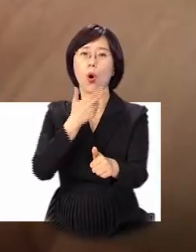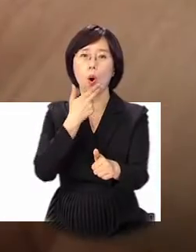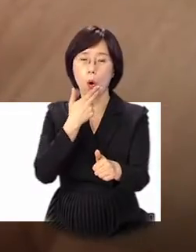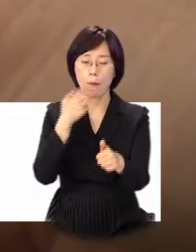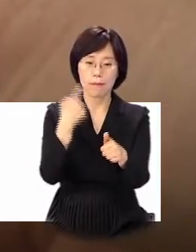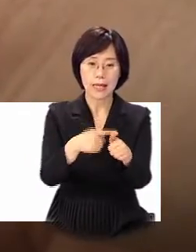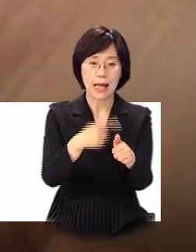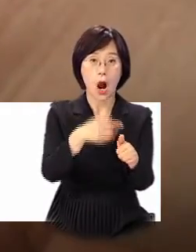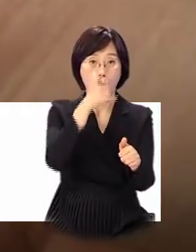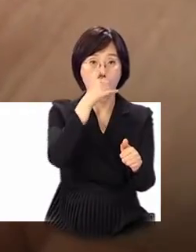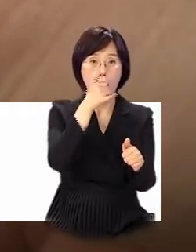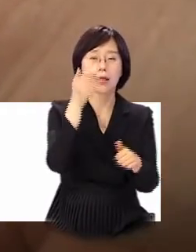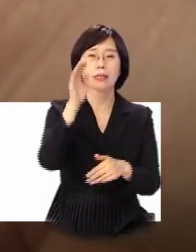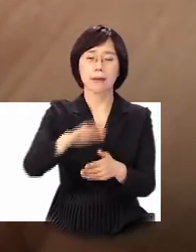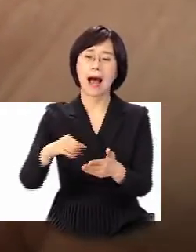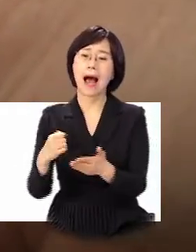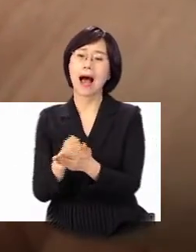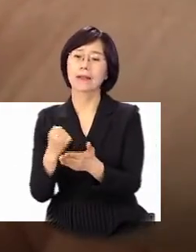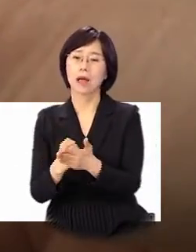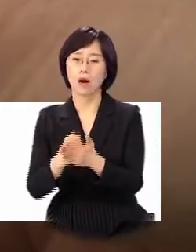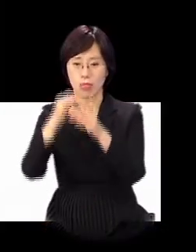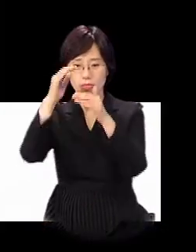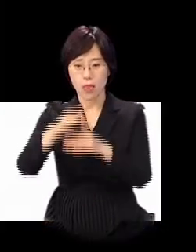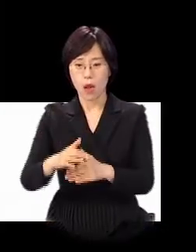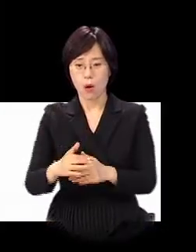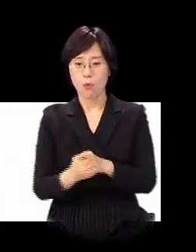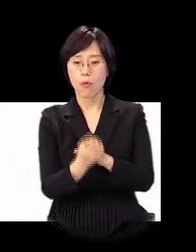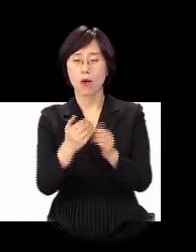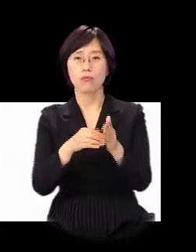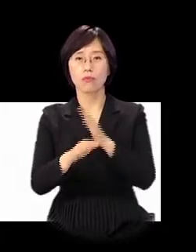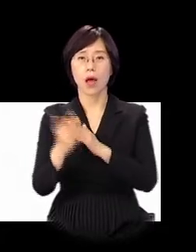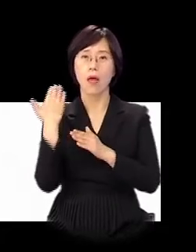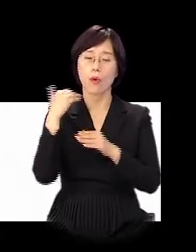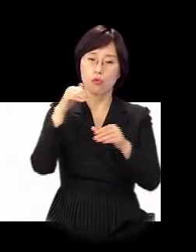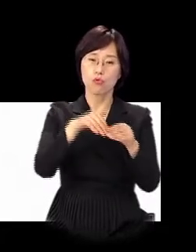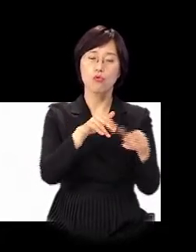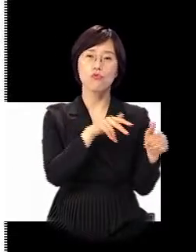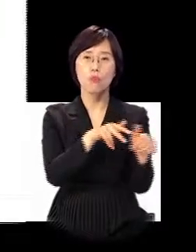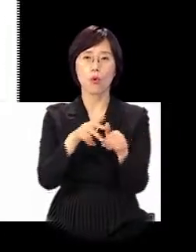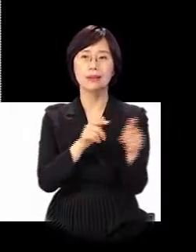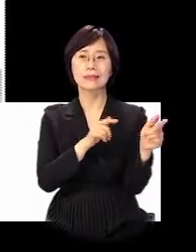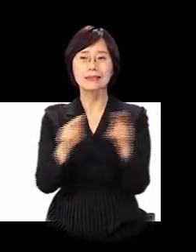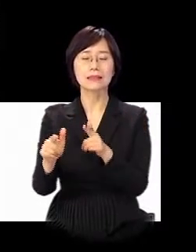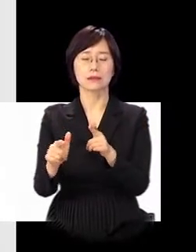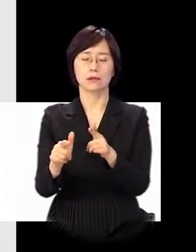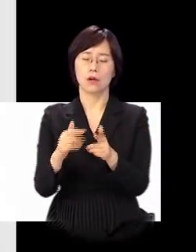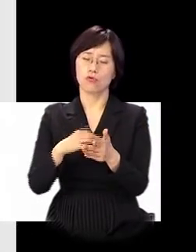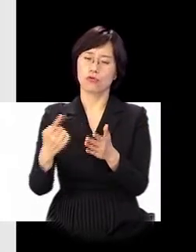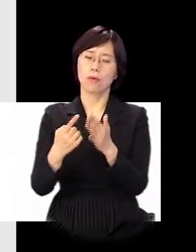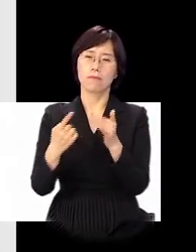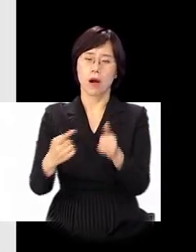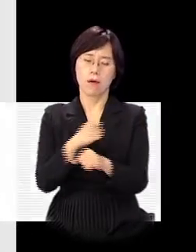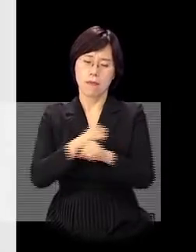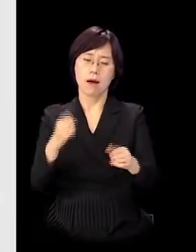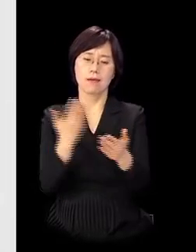않았다는 비난도 있지만 안타까운 사연이 알려지면서 대선 후보 등 수천 명이 선처를 탄원했습니다.